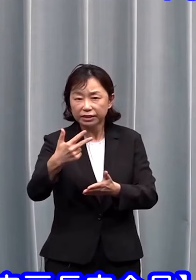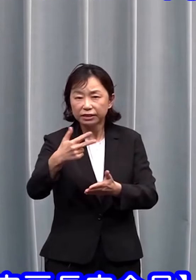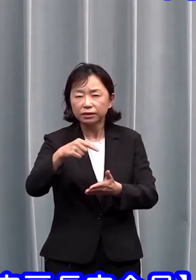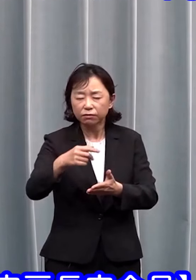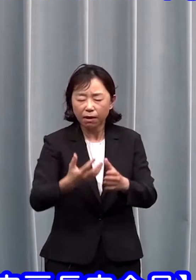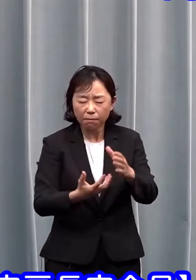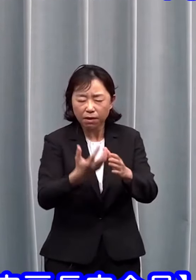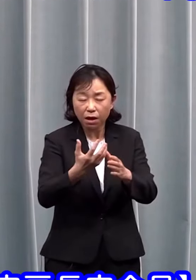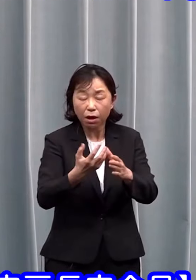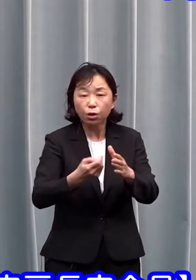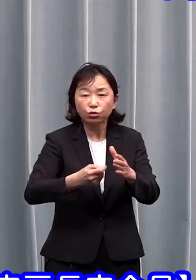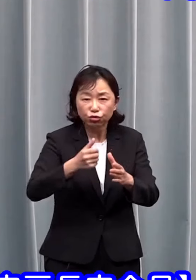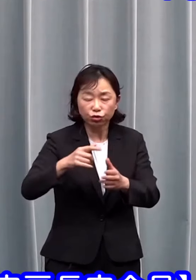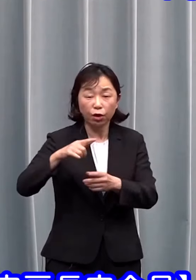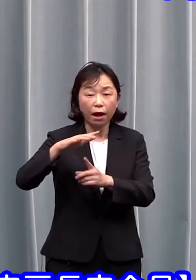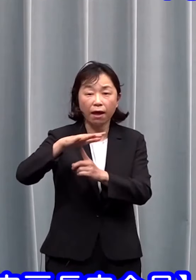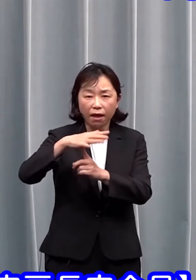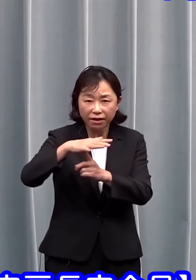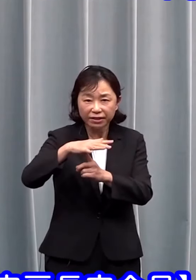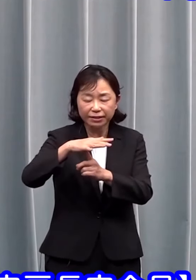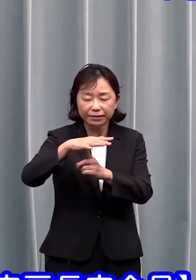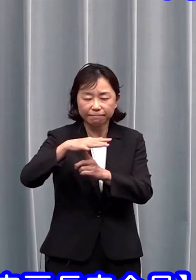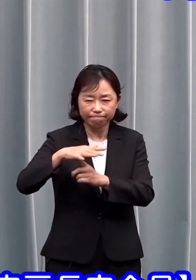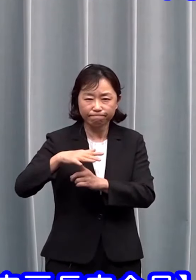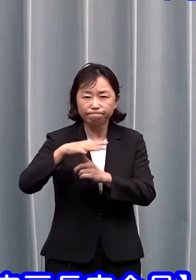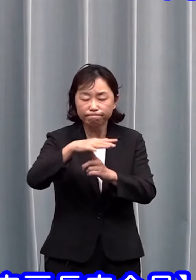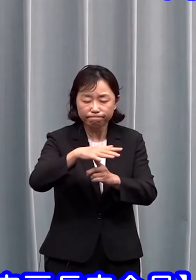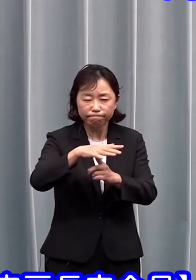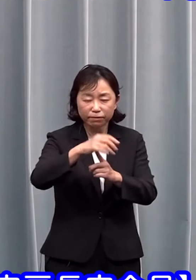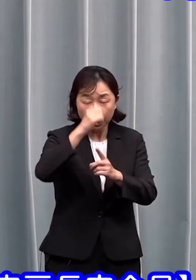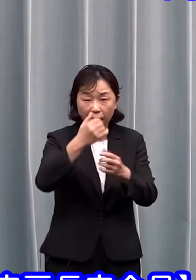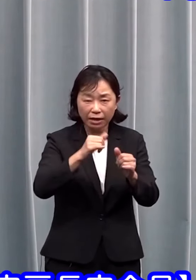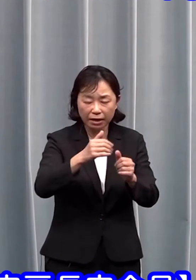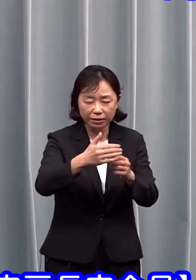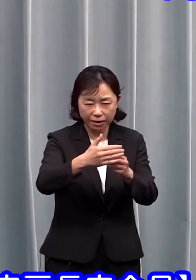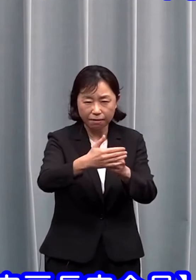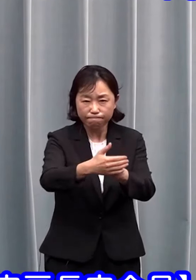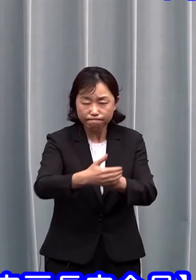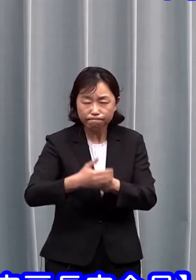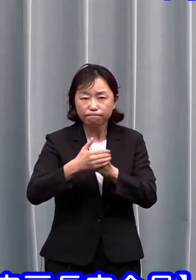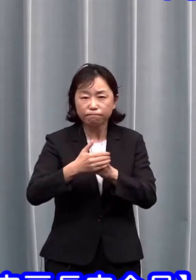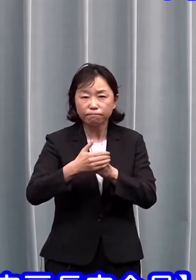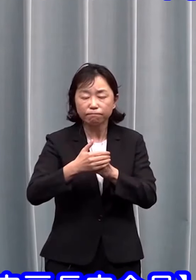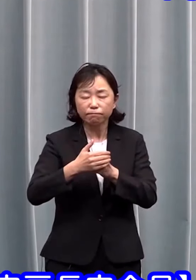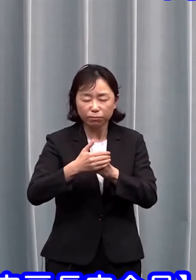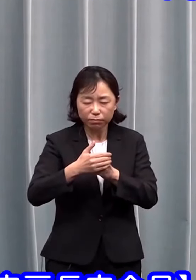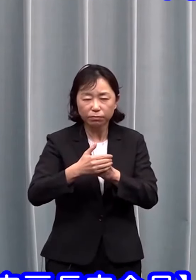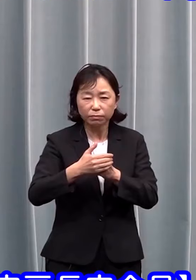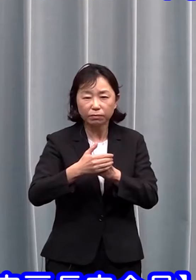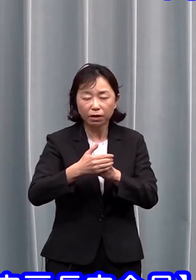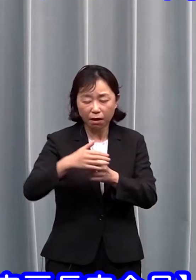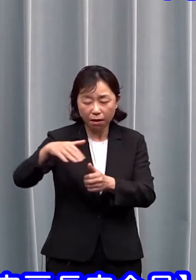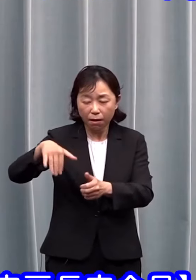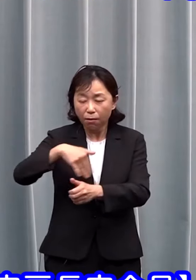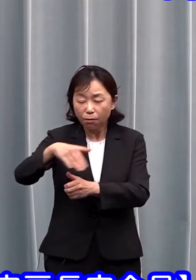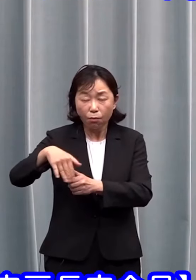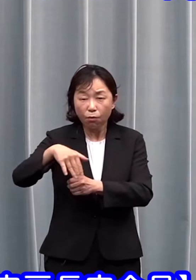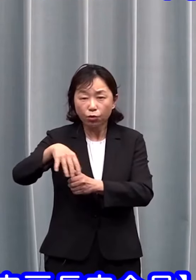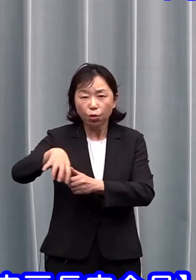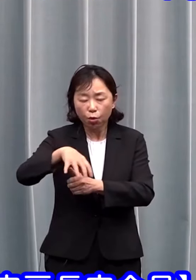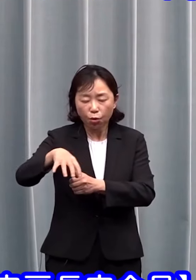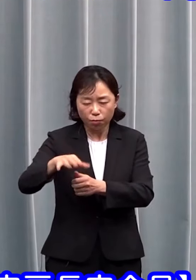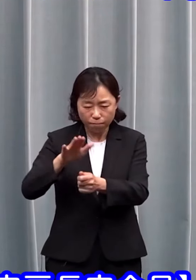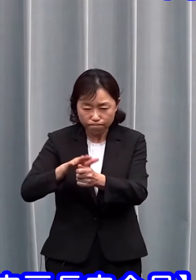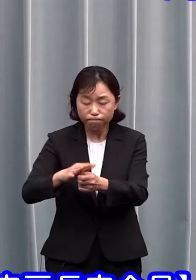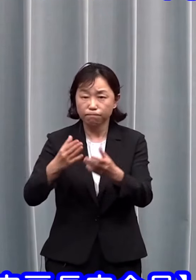による患者の輸送や、物資、救援物資の輸送、孤立住民の救助等も実施するとともに、2日から3